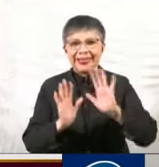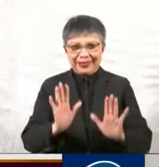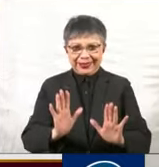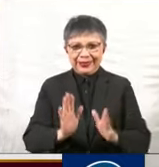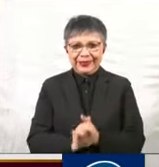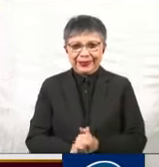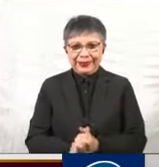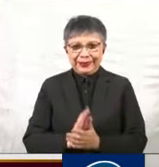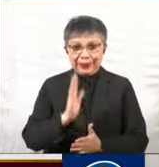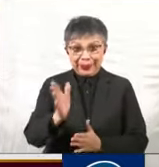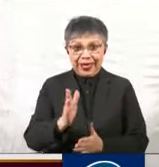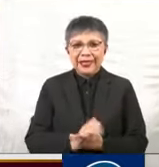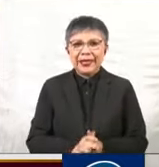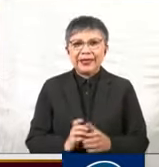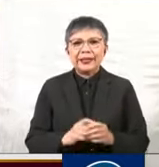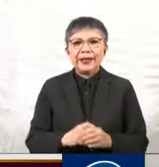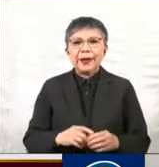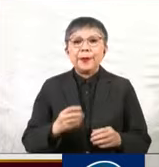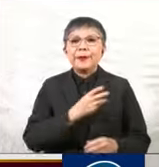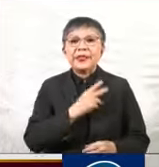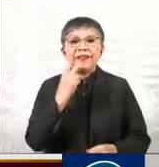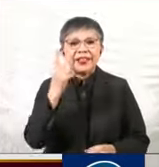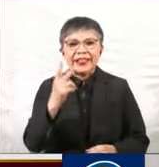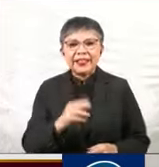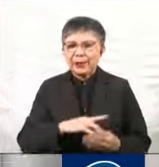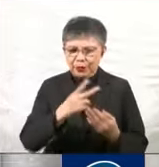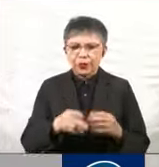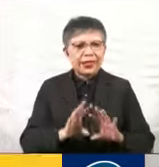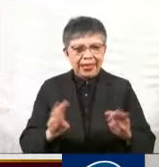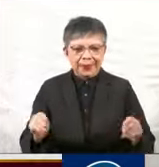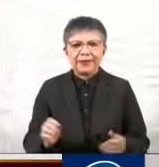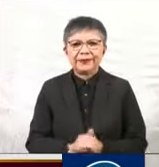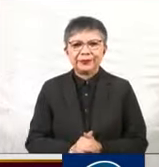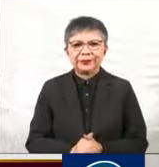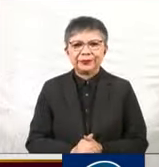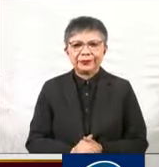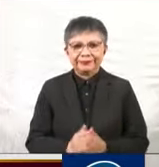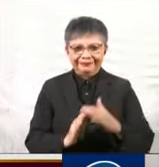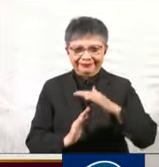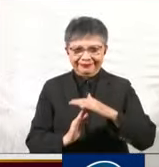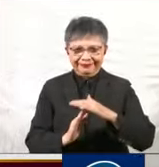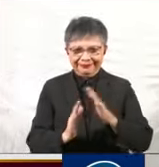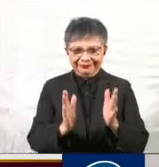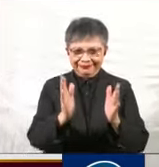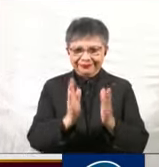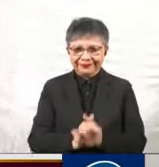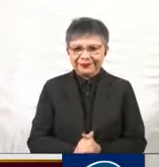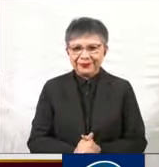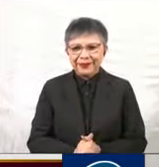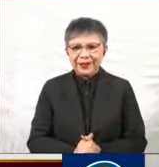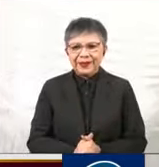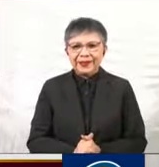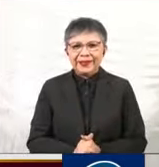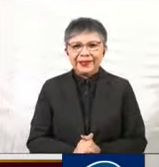pada segmen berikutnya kami akan memperdalam visi misi dan juga program kerja para calon gubernur dan calon wakil